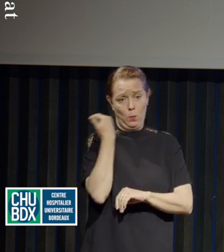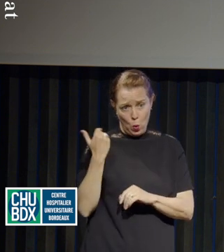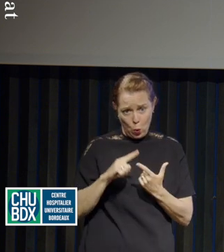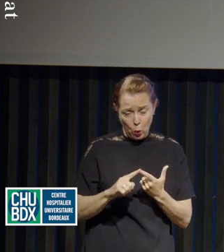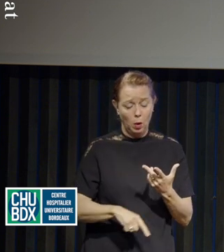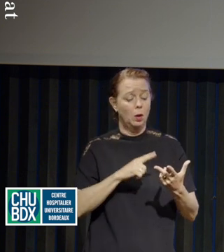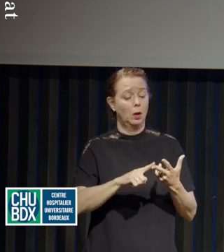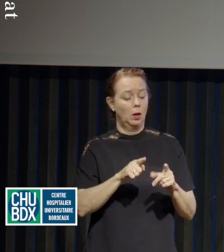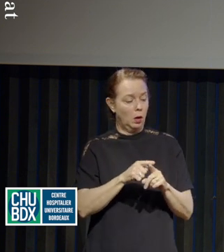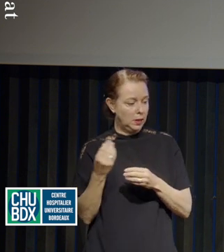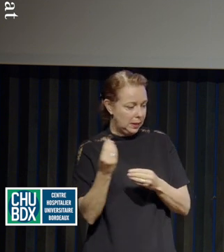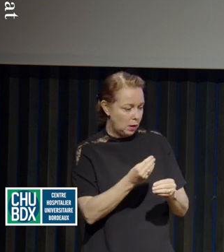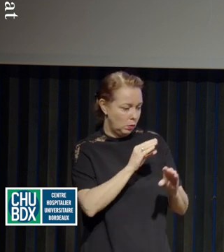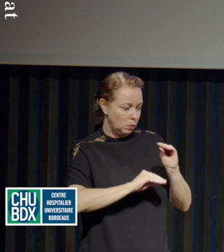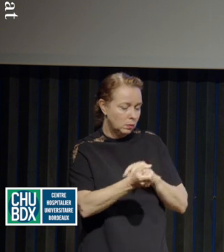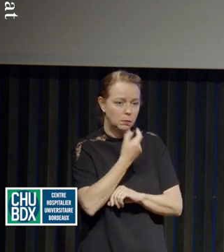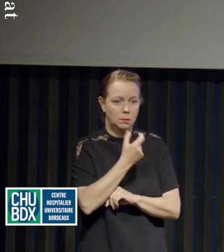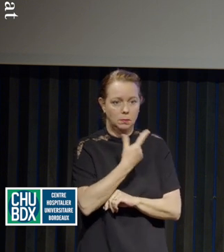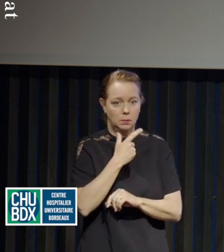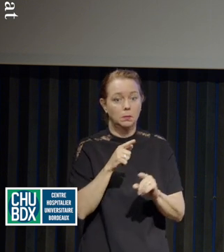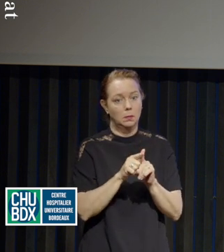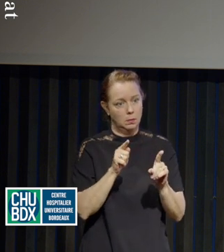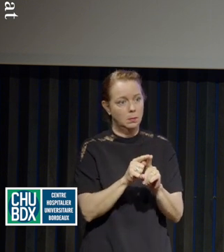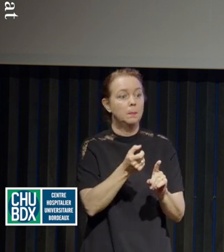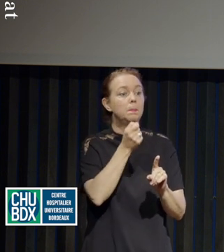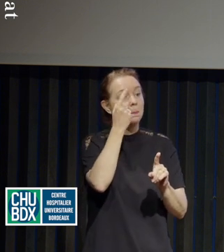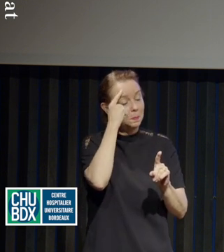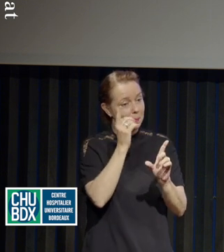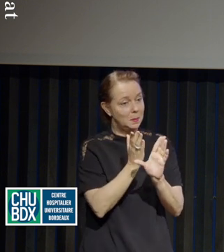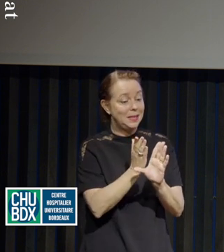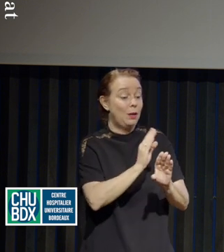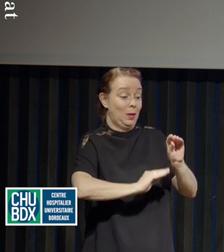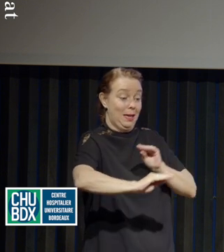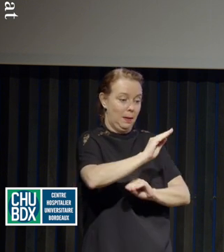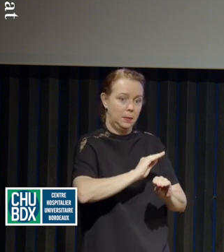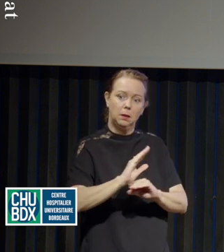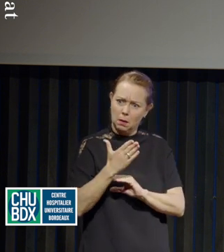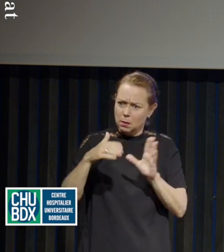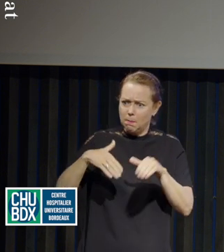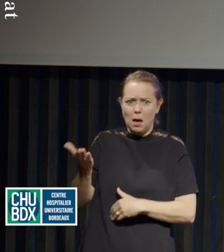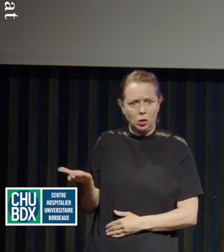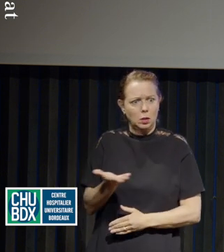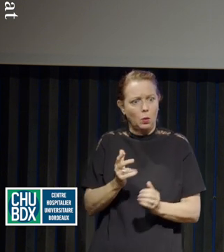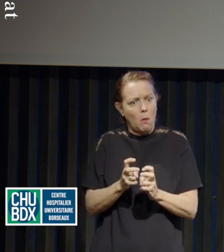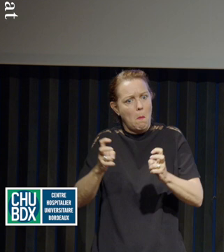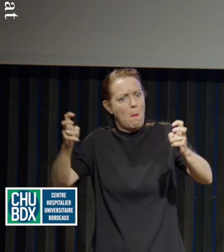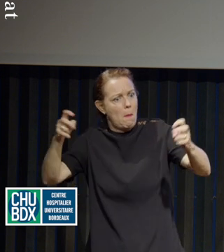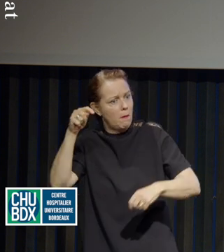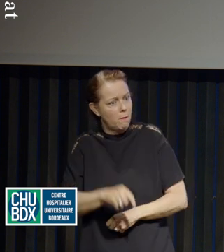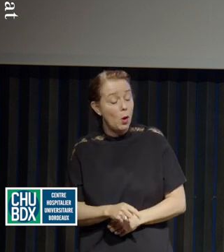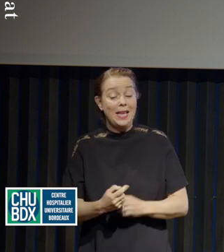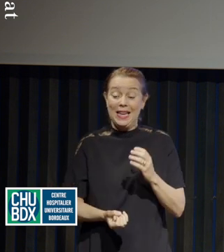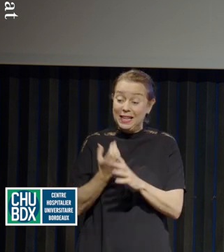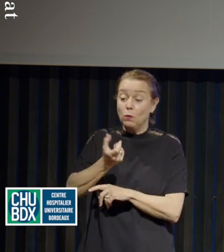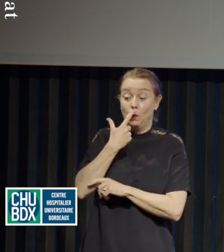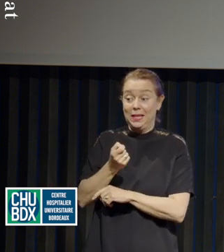aux thérapeutiques médicamenteuses et aux psychothérapies qui ont montré leur efficacité et valider de nouveaux traitements, et ce,